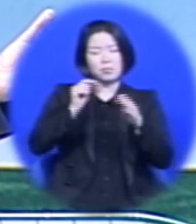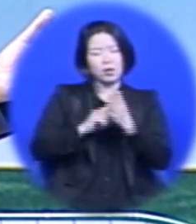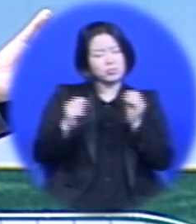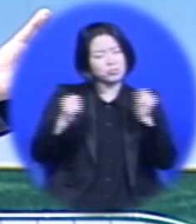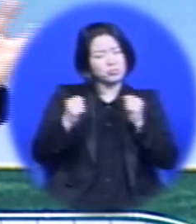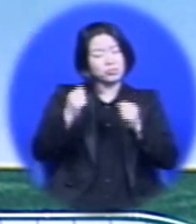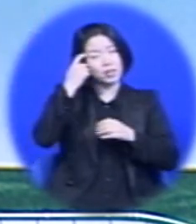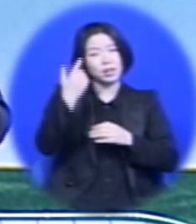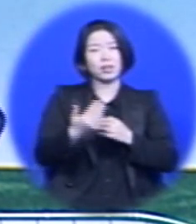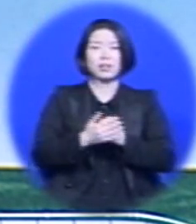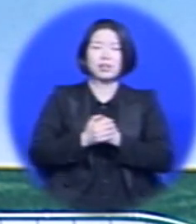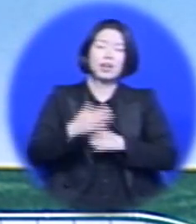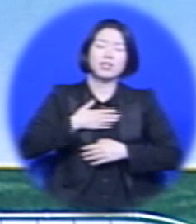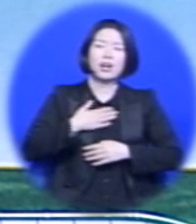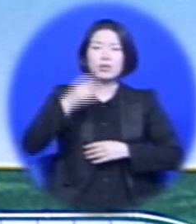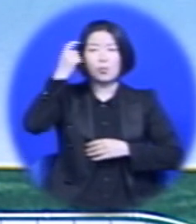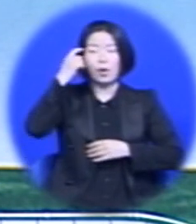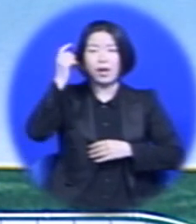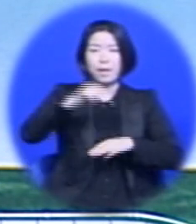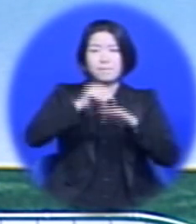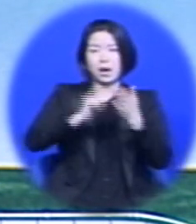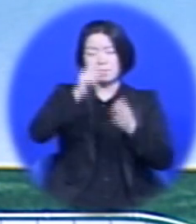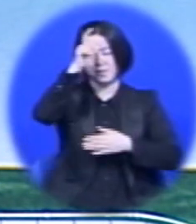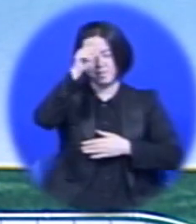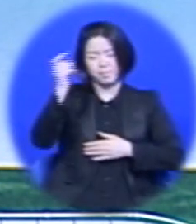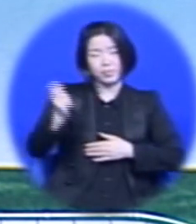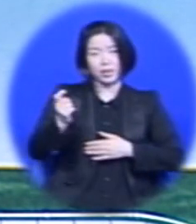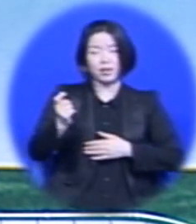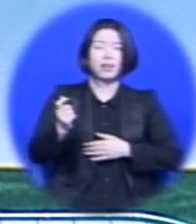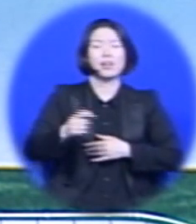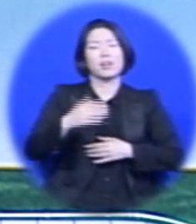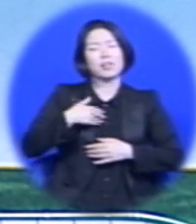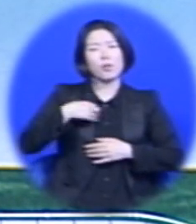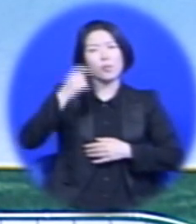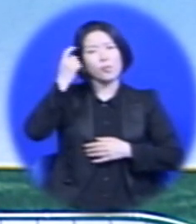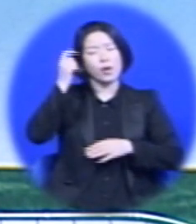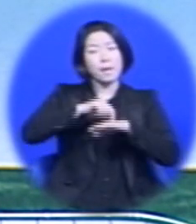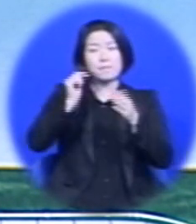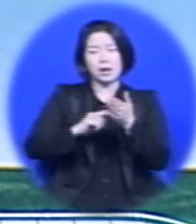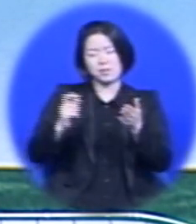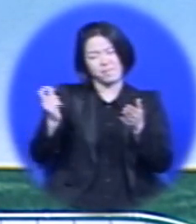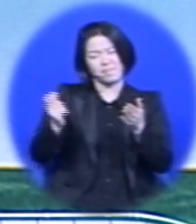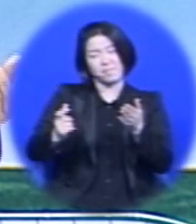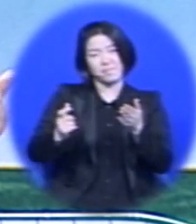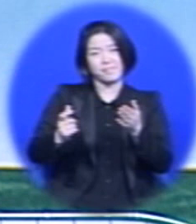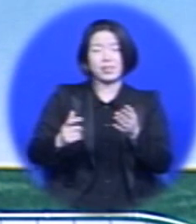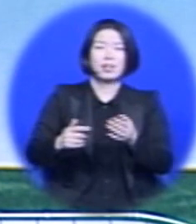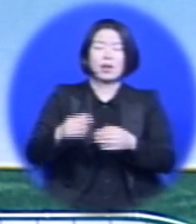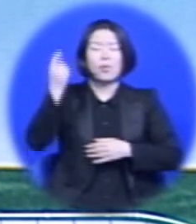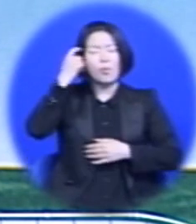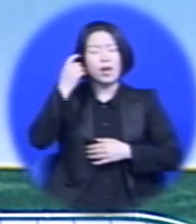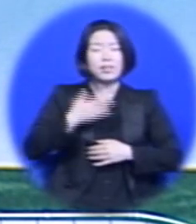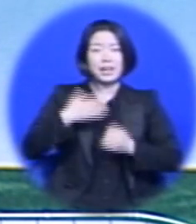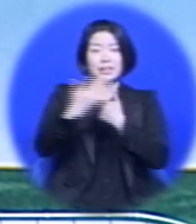냉랭하다 나는 왜 이렇게 마음이 왕고가 나는 왜 이렇게 마음이 굳어 있을까 나는 왜 이렇게 은혜를 제대로